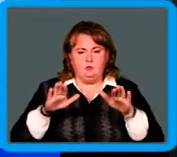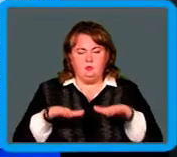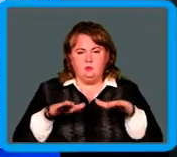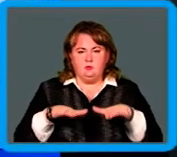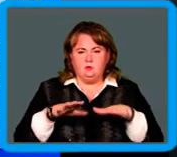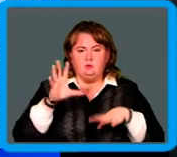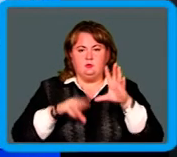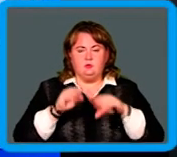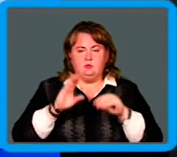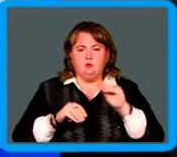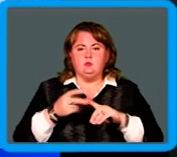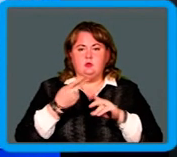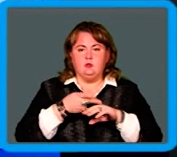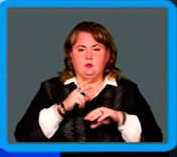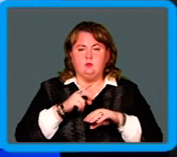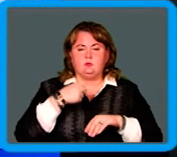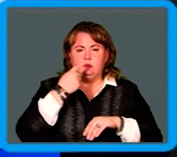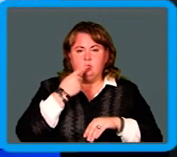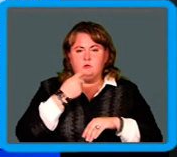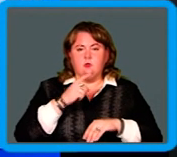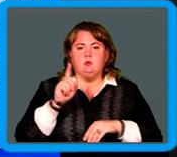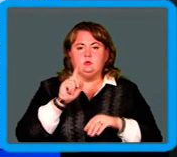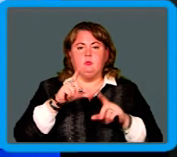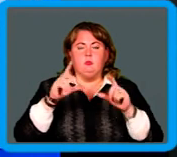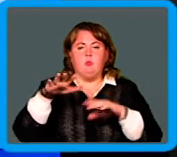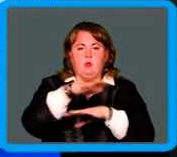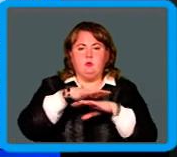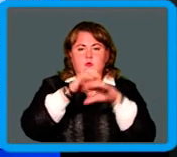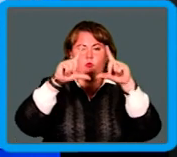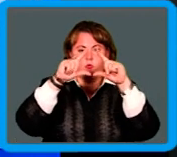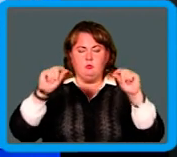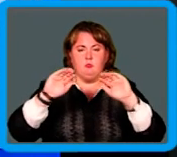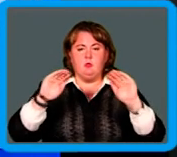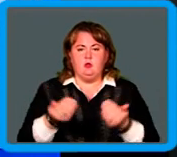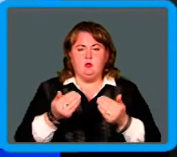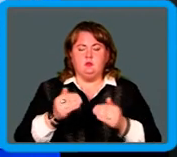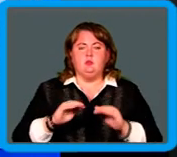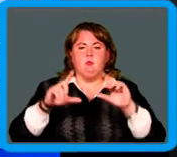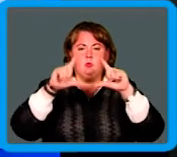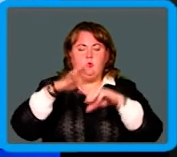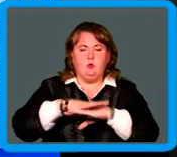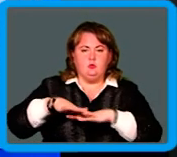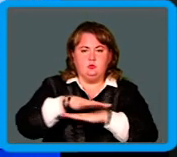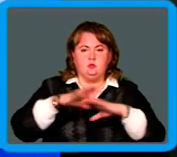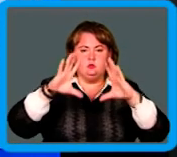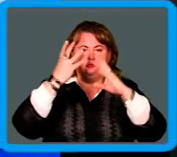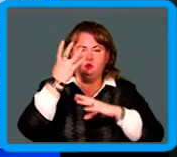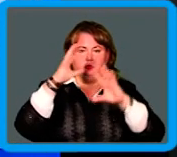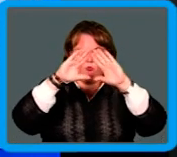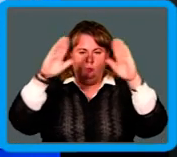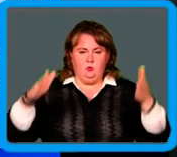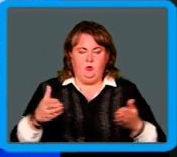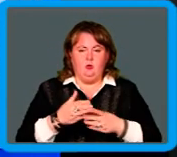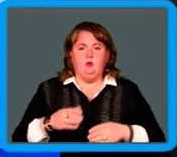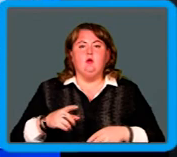данном случае мы скажем что площадь треугольника меньше площади четырехугольника вывод площади некоторых фигур